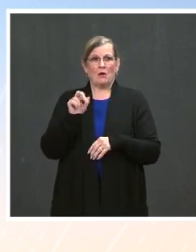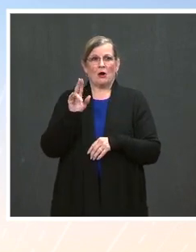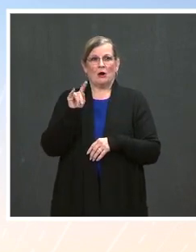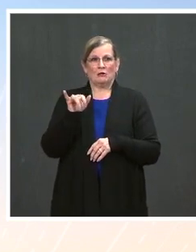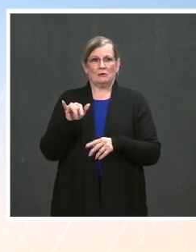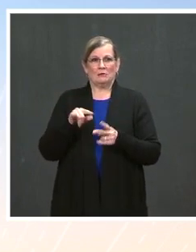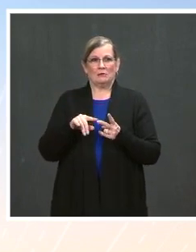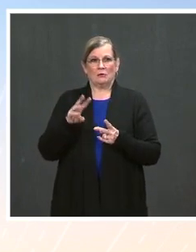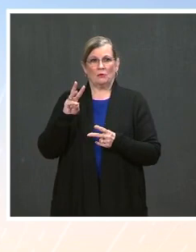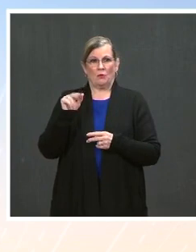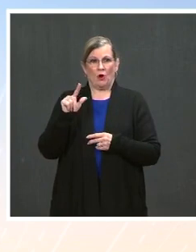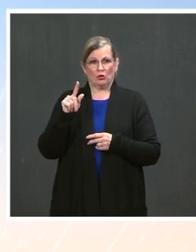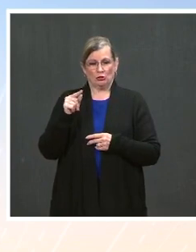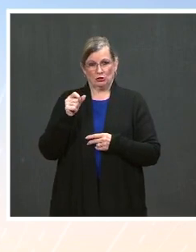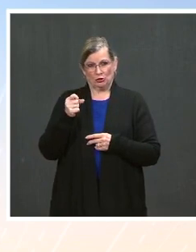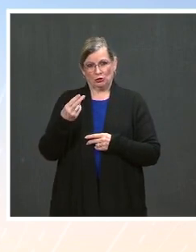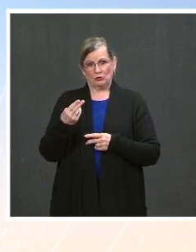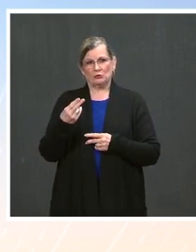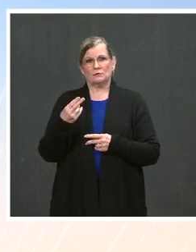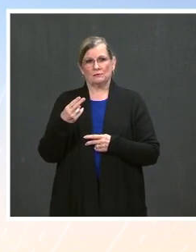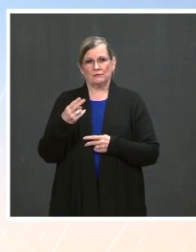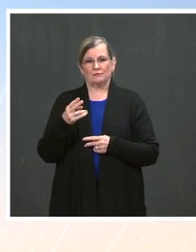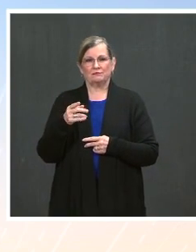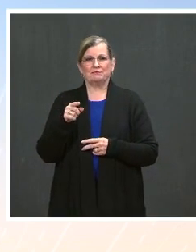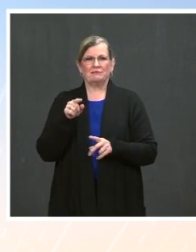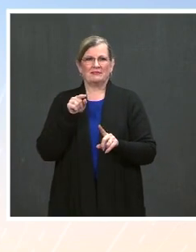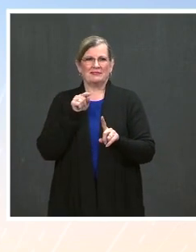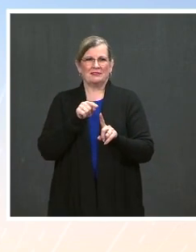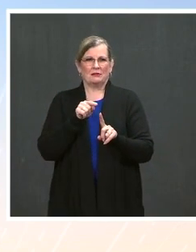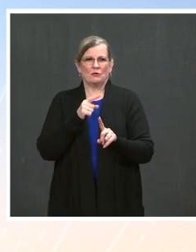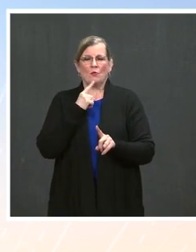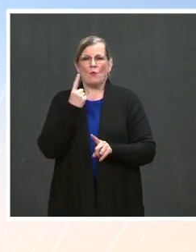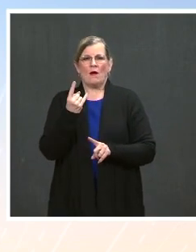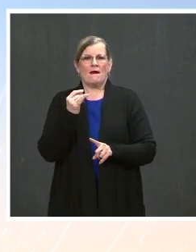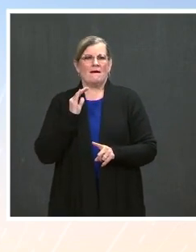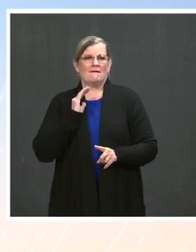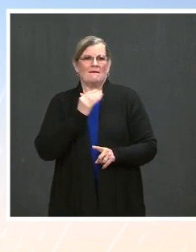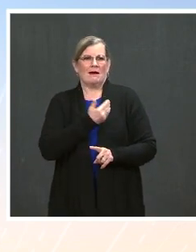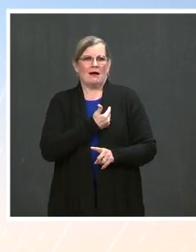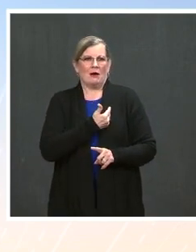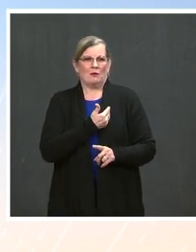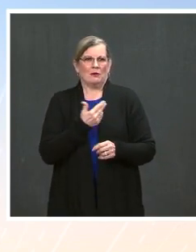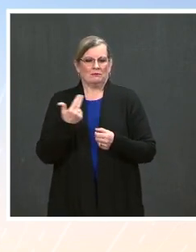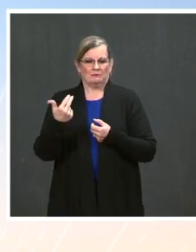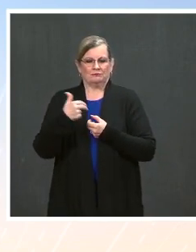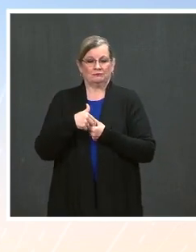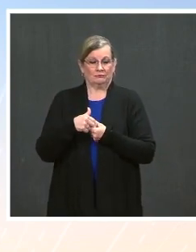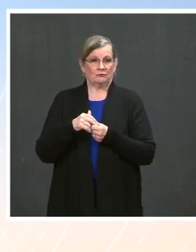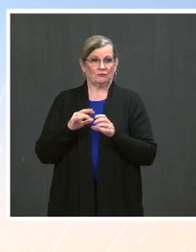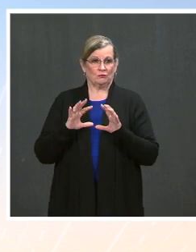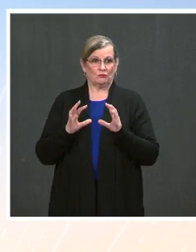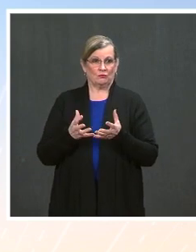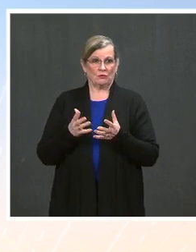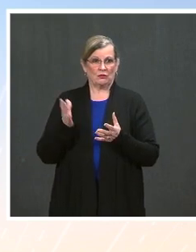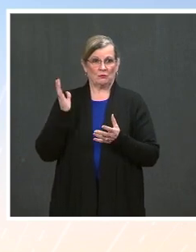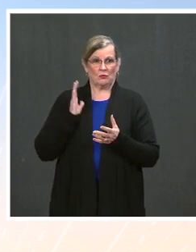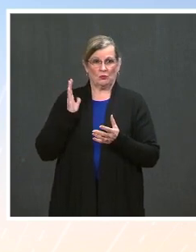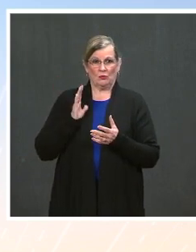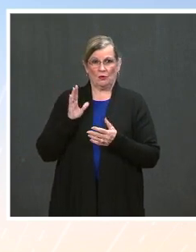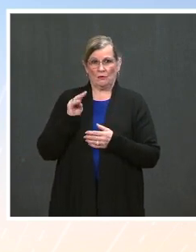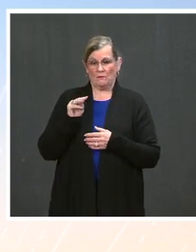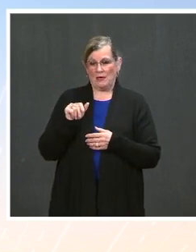günlük basın toplantısında değerlendirmelerde bulunan sanki ABD ordusu ile Afganistan'ın işgalinden bu yana